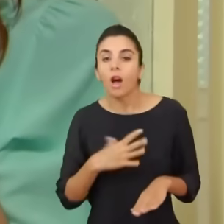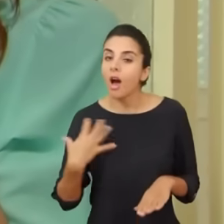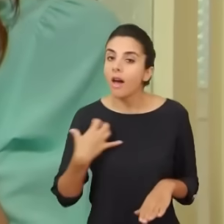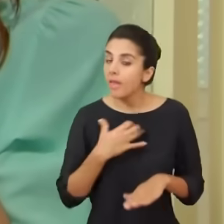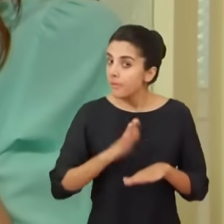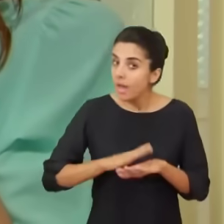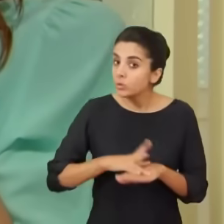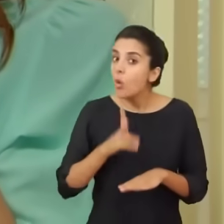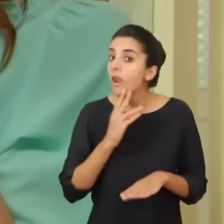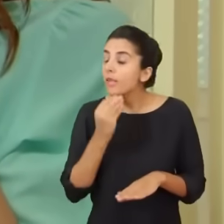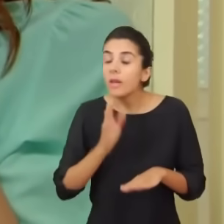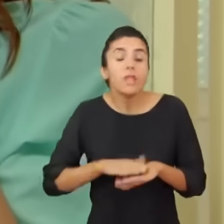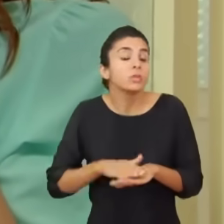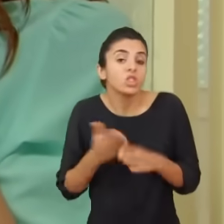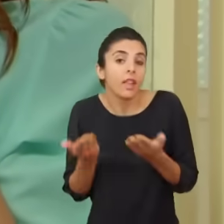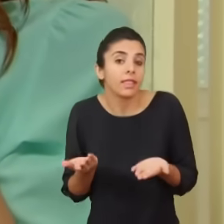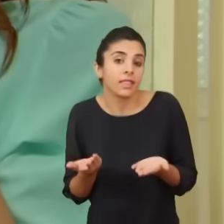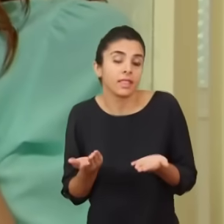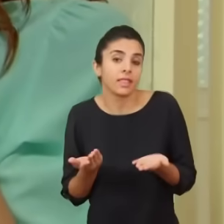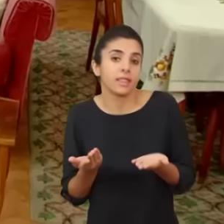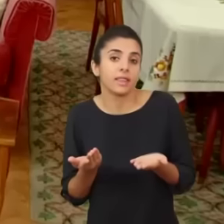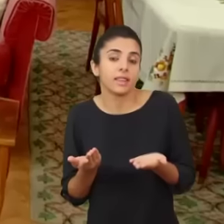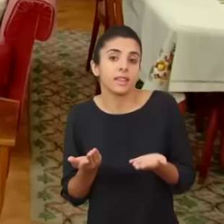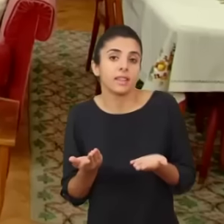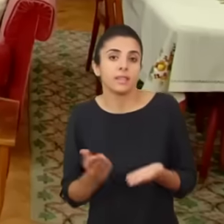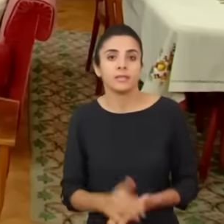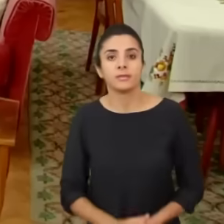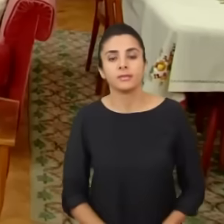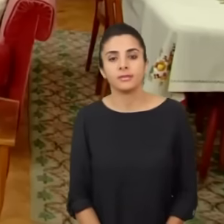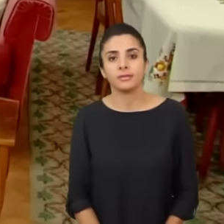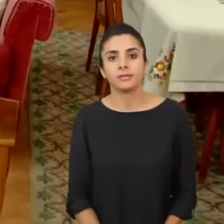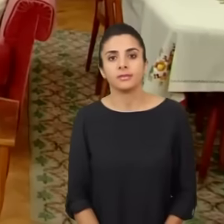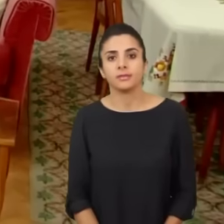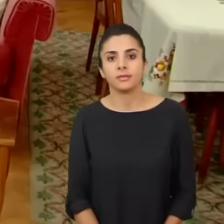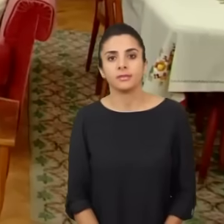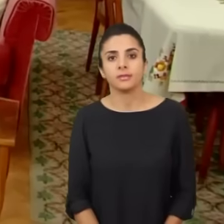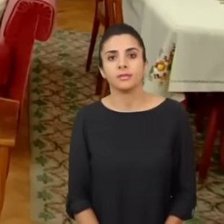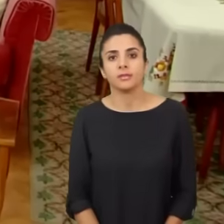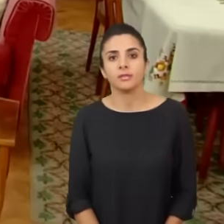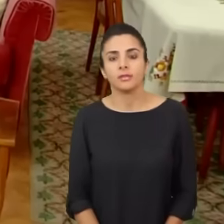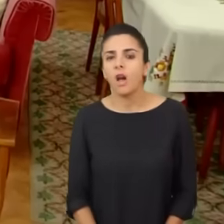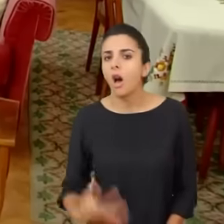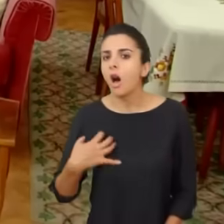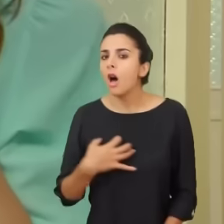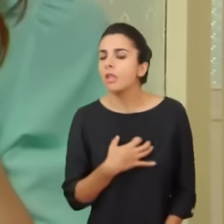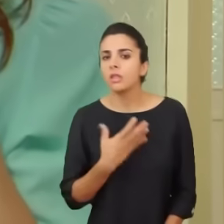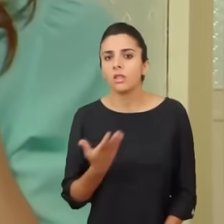Anneciğim, ne yapacaksın öğle yemeğinde ne yiyeceğimizi? Rukiye ters bakışlarıyla kulak misafiri.